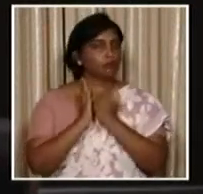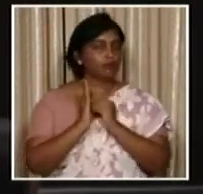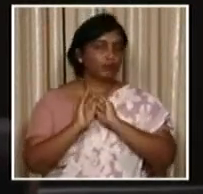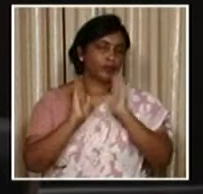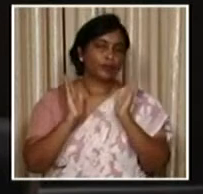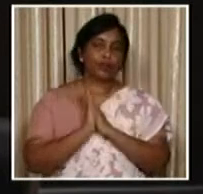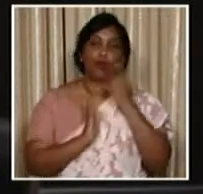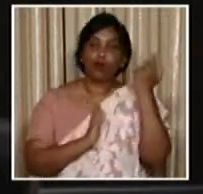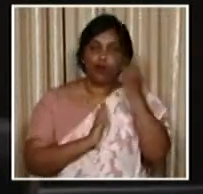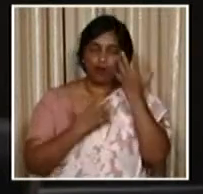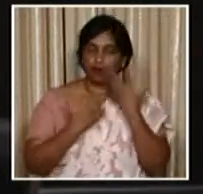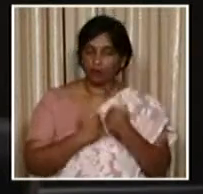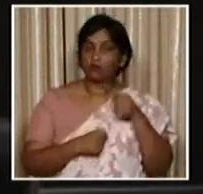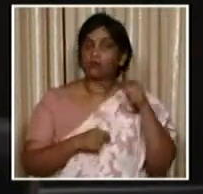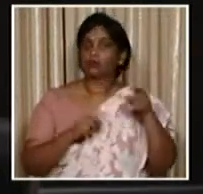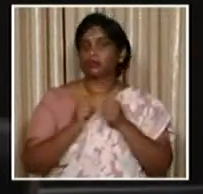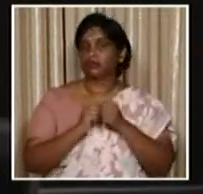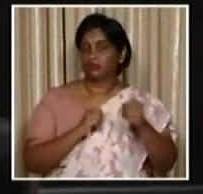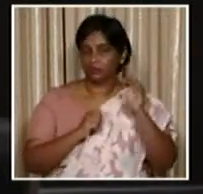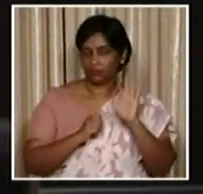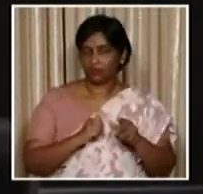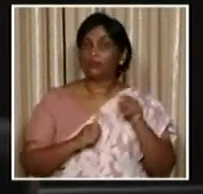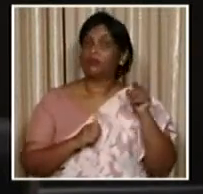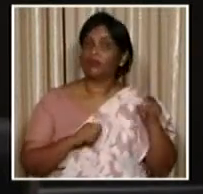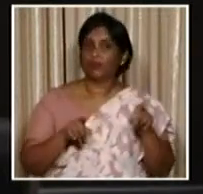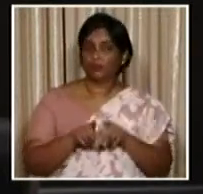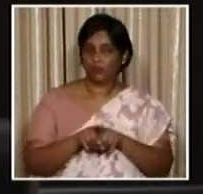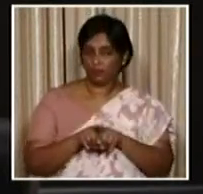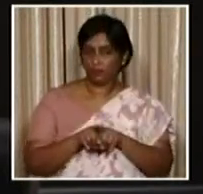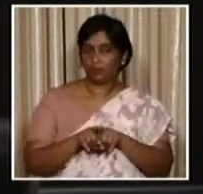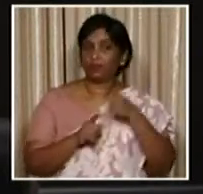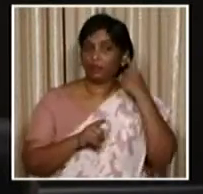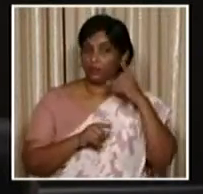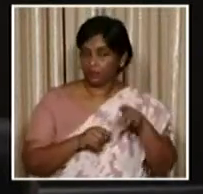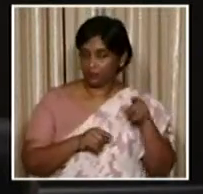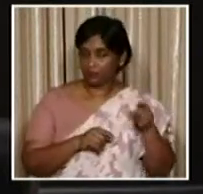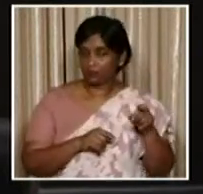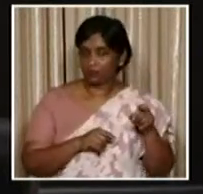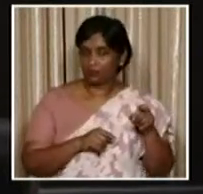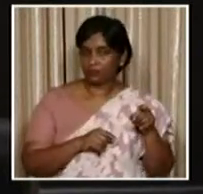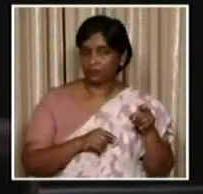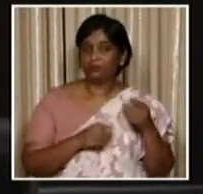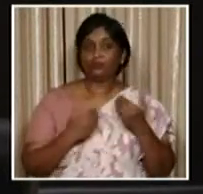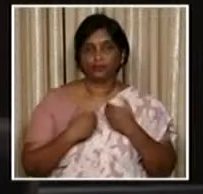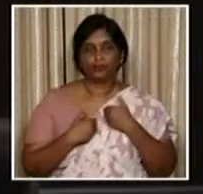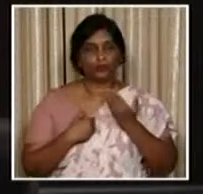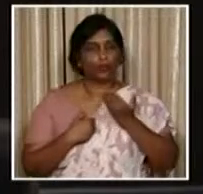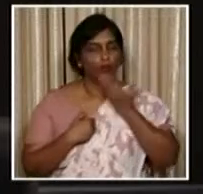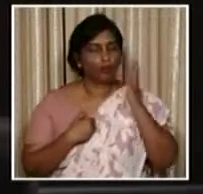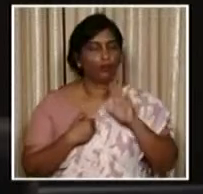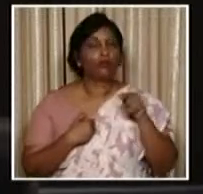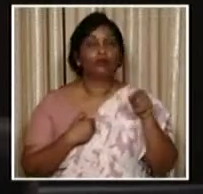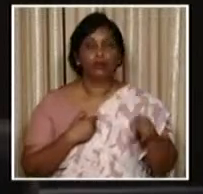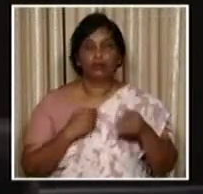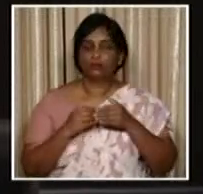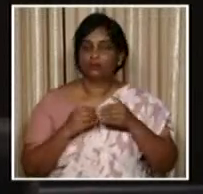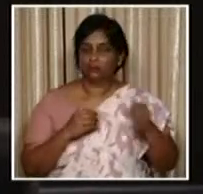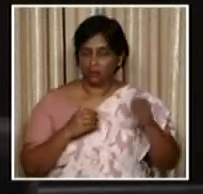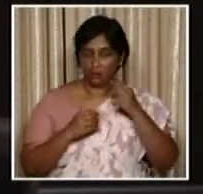කාරණා හොයාගත්තා ඒ වෙනුවෙන් කටයුතු කළා ඒ නිසා එනිසා අපිට පුළුවන් වුණා මේ